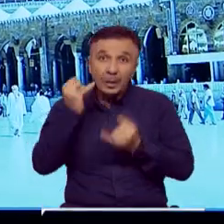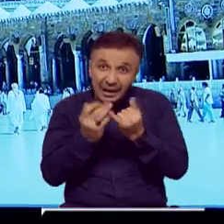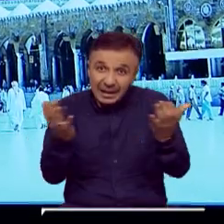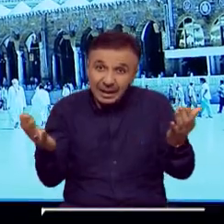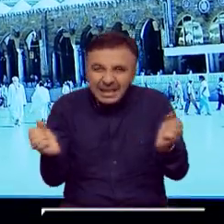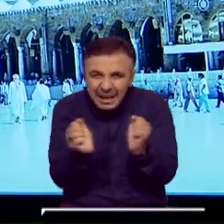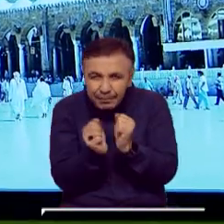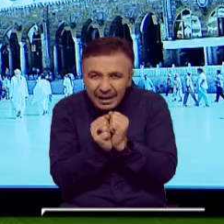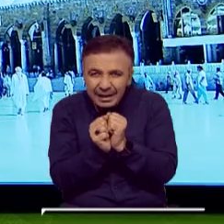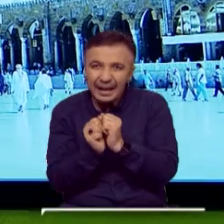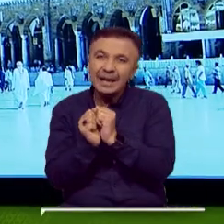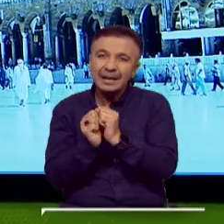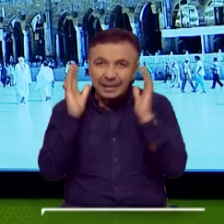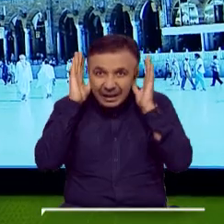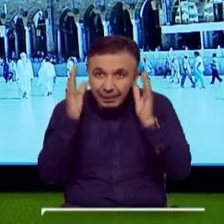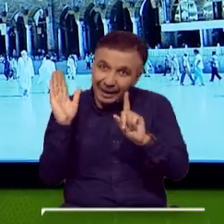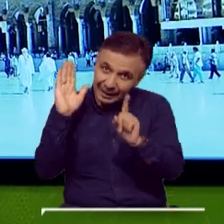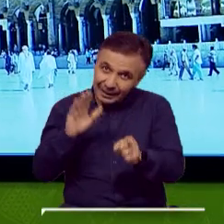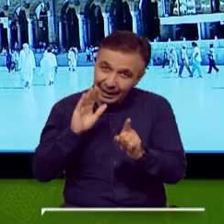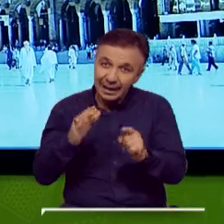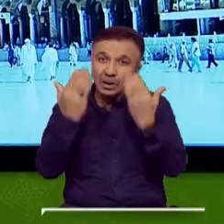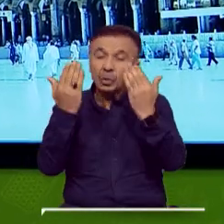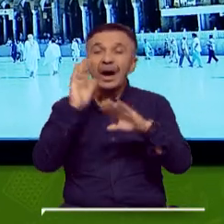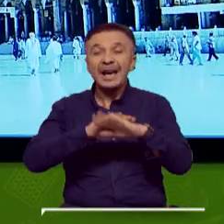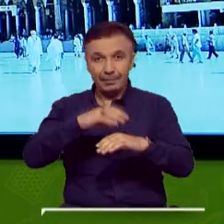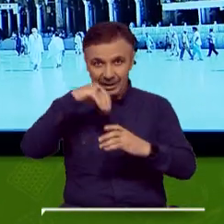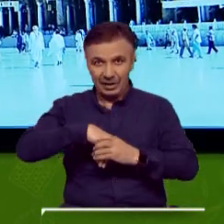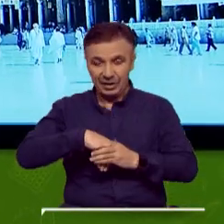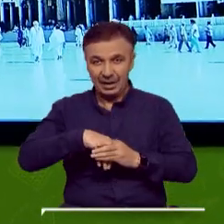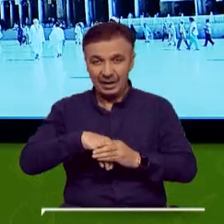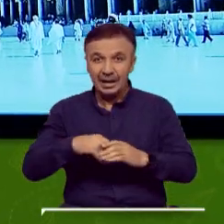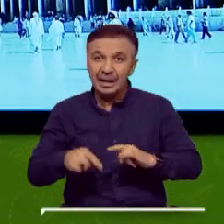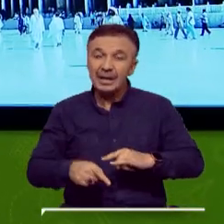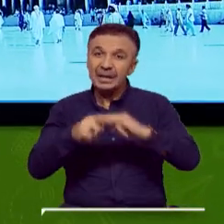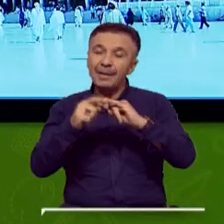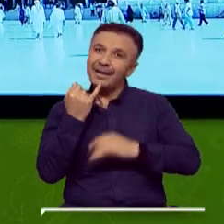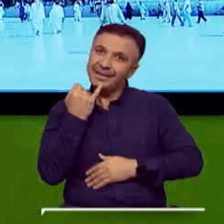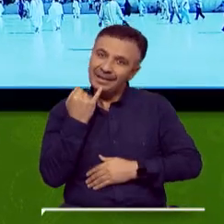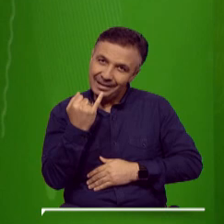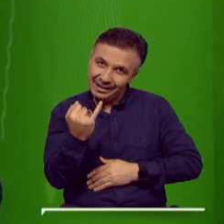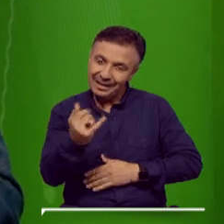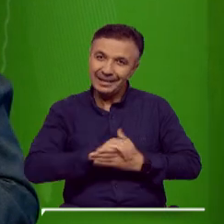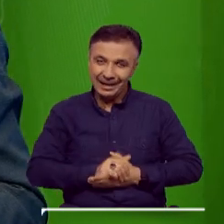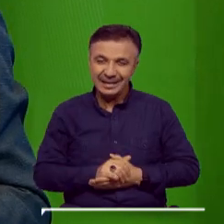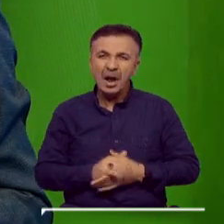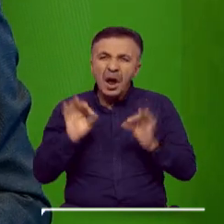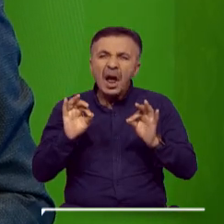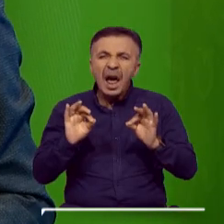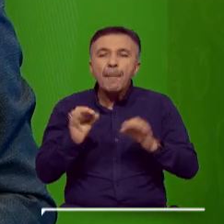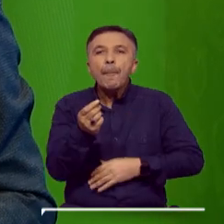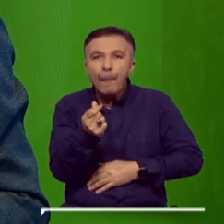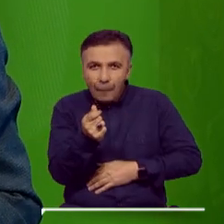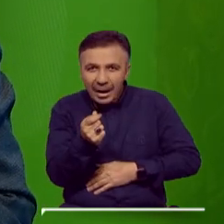bir arada ibadet eder ve dua etmek için Kabe'yi ziyaret eder, hem